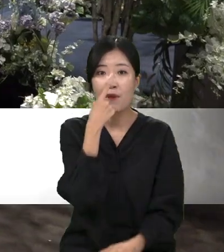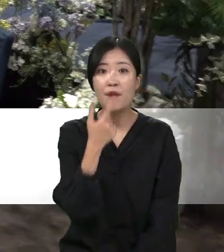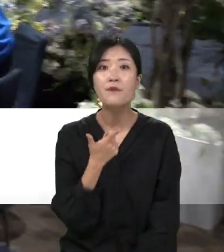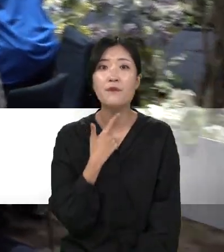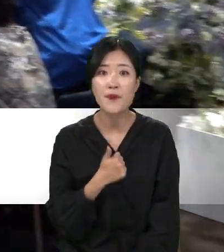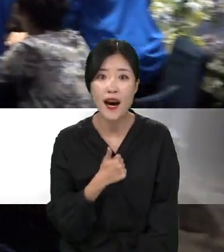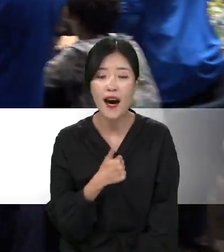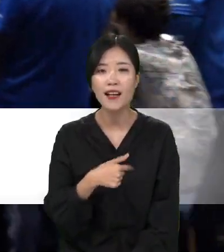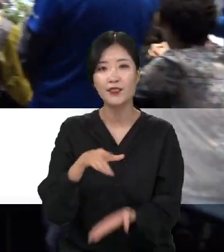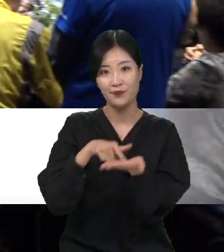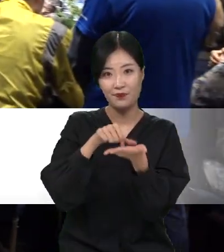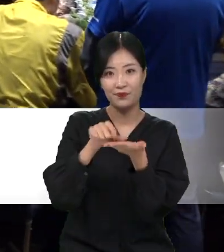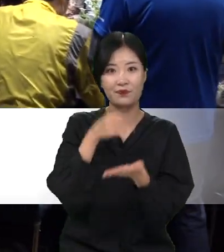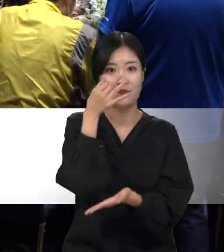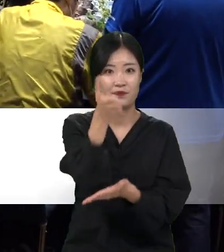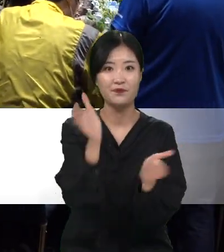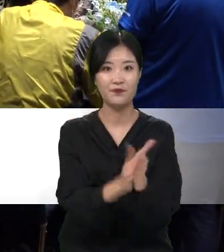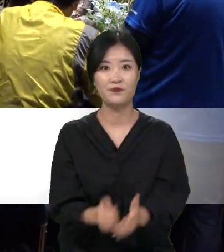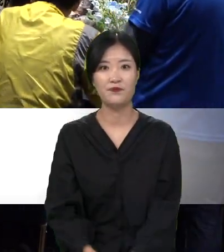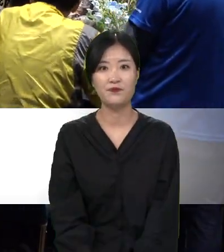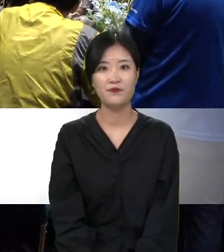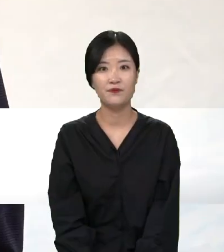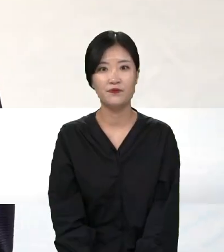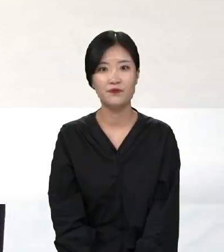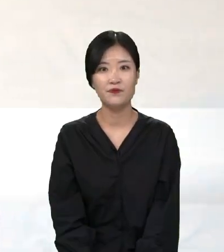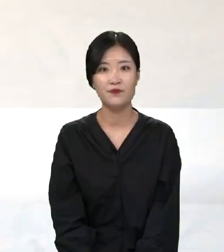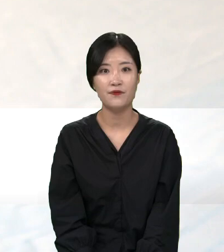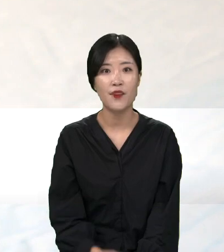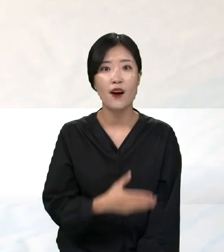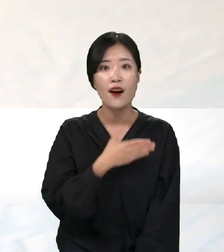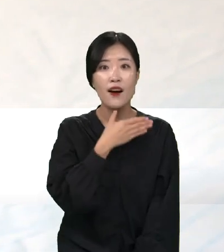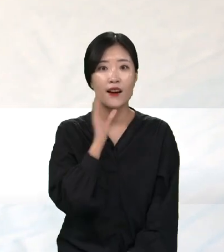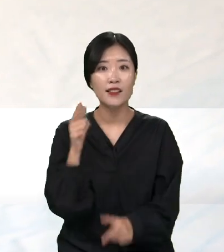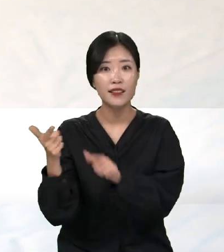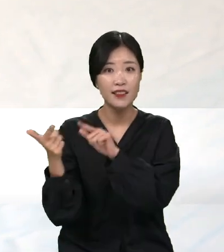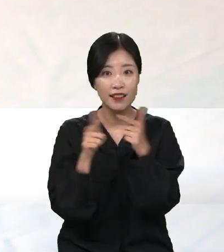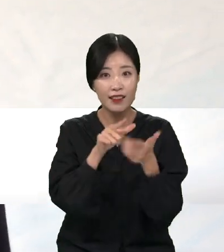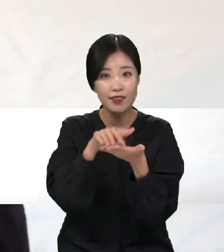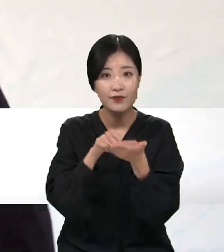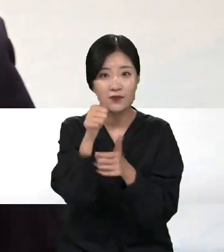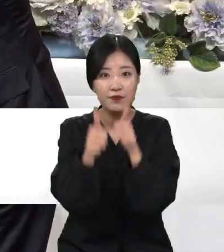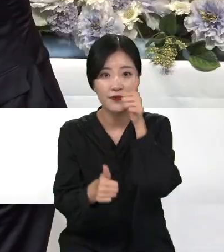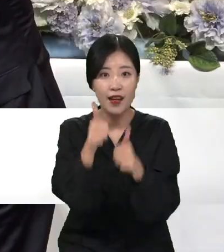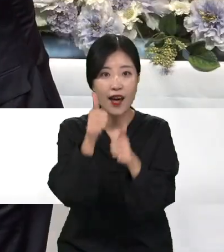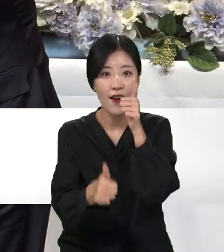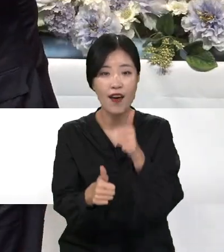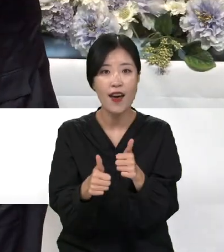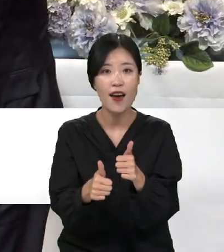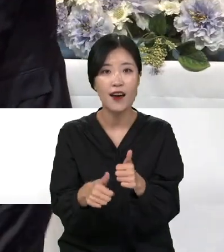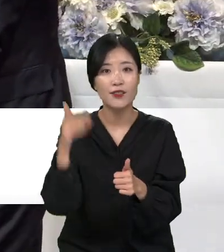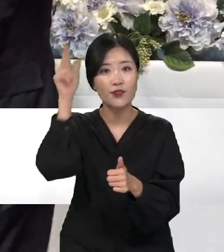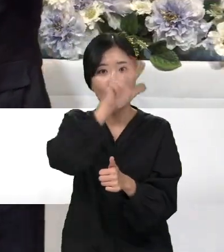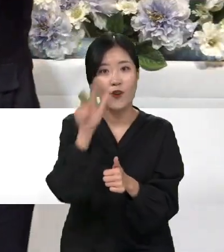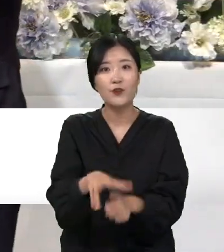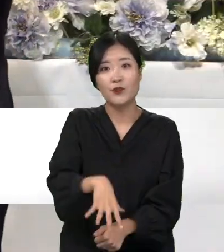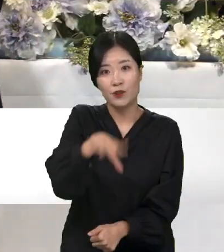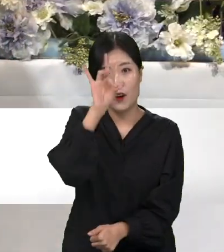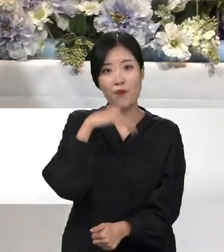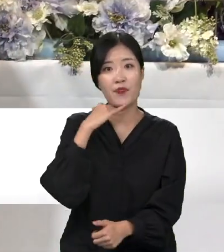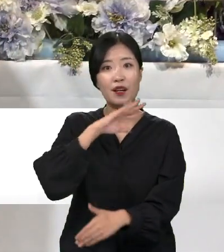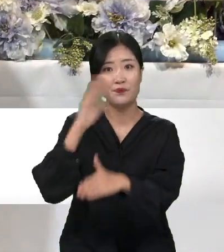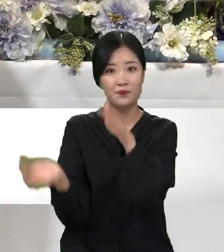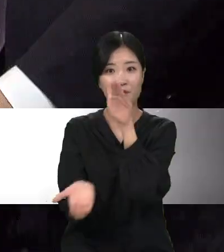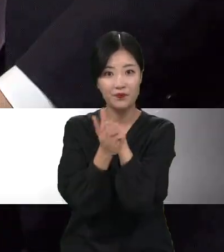그동안 배운 주산 실력을 뽐냈습니다 특히 이날 포항시 어르신 주산 경기 대회 가 전국 최초